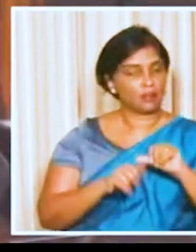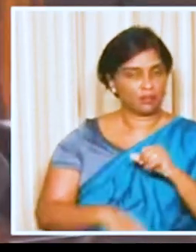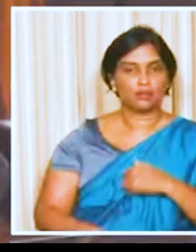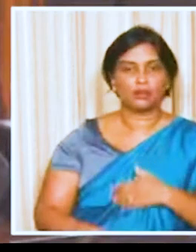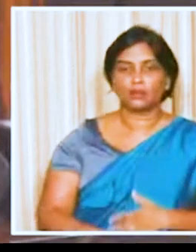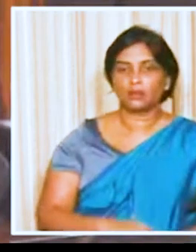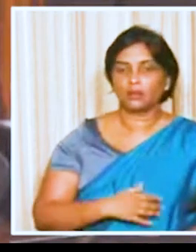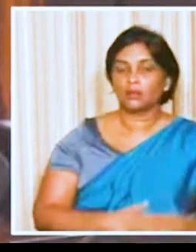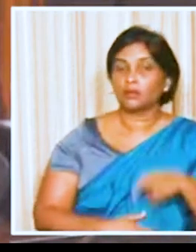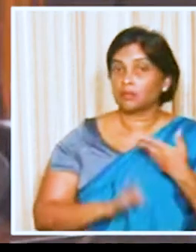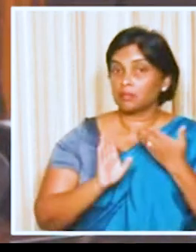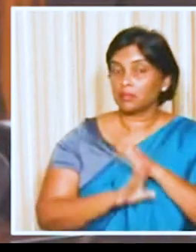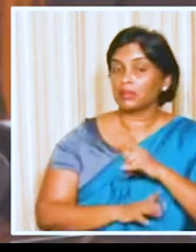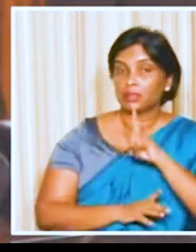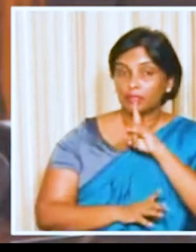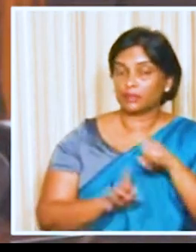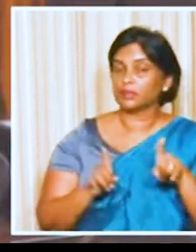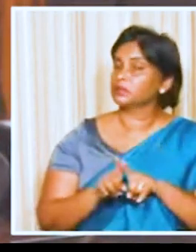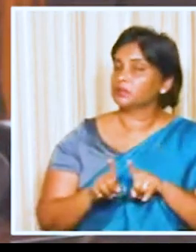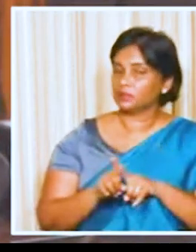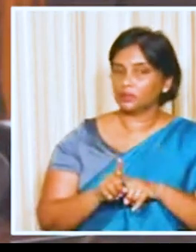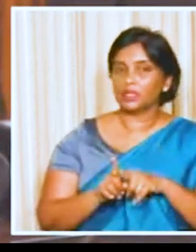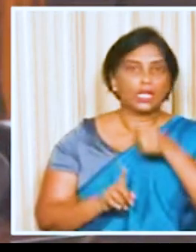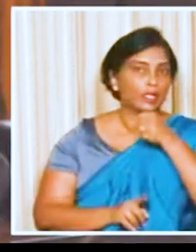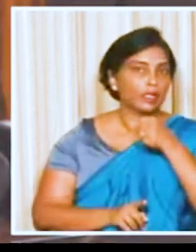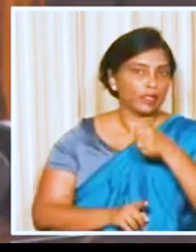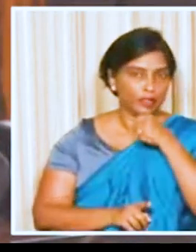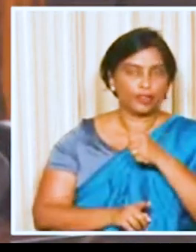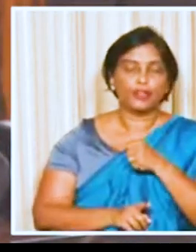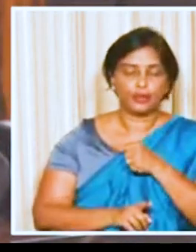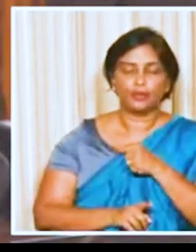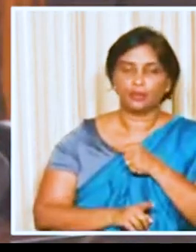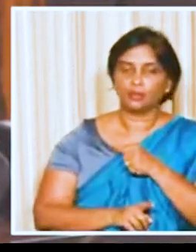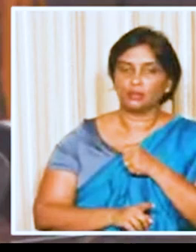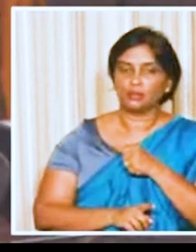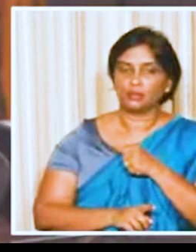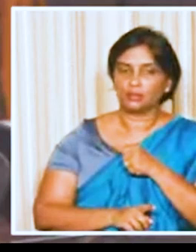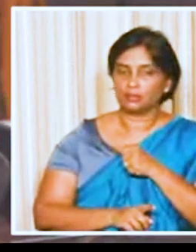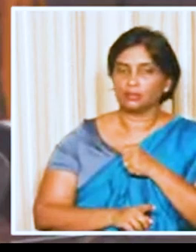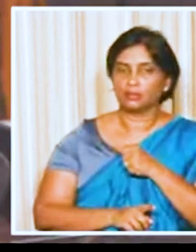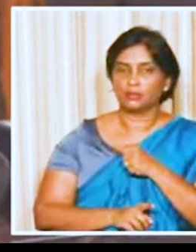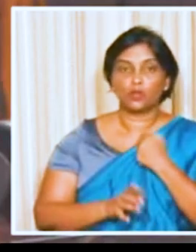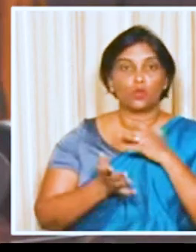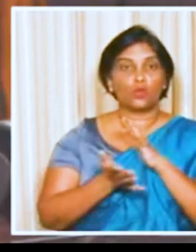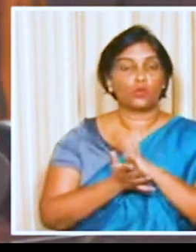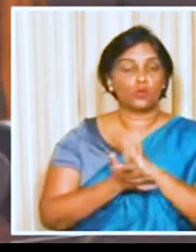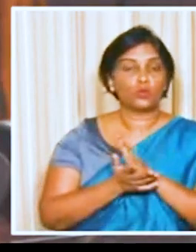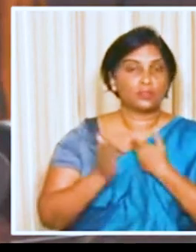ஒரு ஊடக சந்திப்பு ஊடகத்திலே ஒரு நிகழ்வுக்கு செல்ல வேண்டிய காரணத்தினால் நான் செல்ல வேண்டியதாக இருந்தது. அந்த நேரத்தில் இந்த சபையிலே